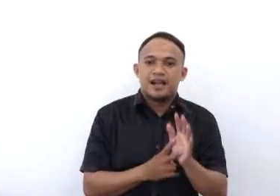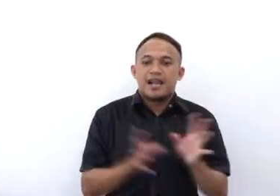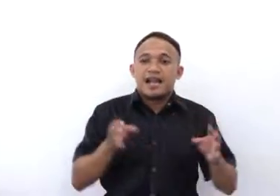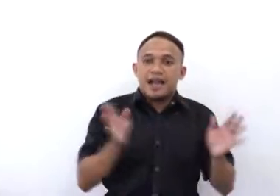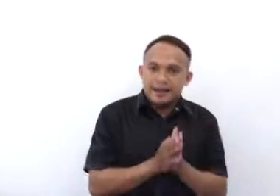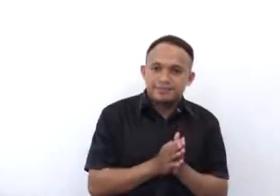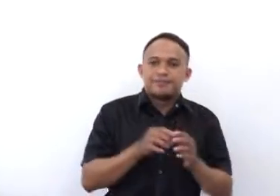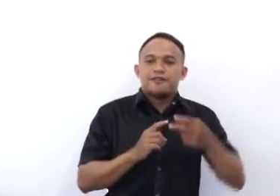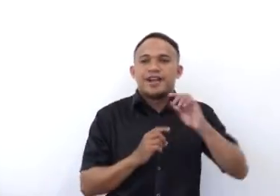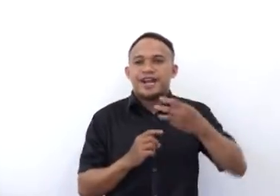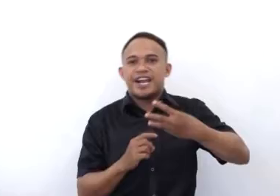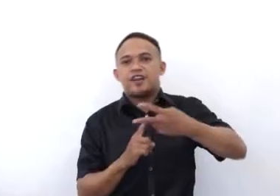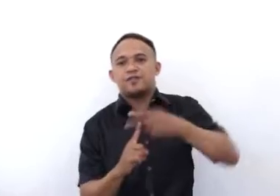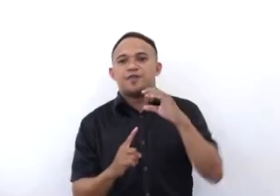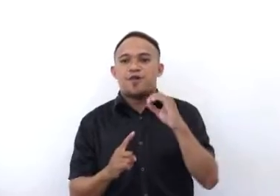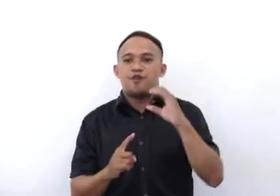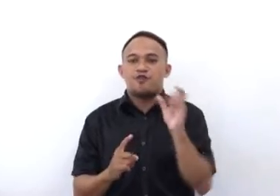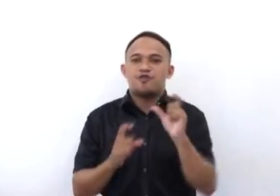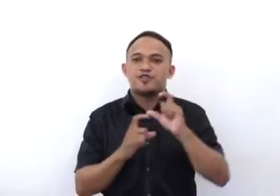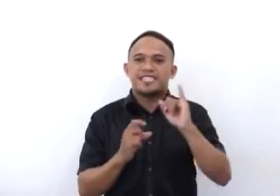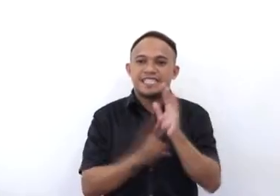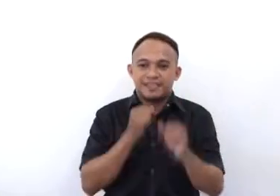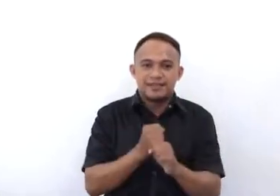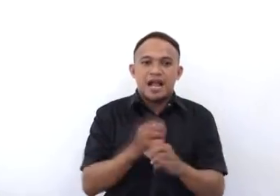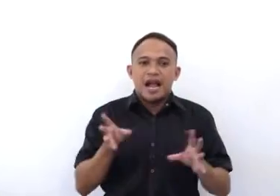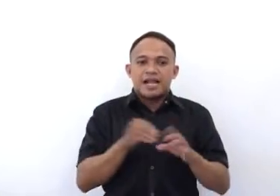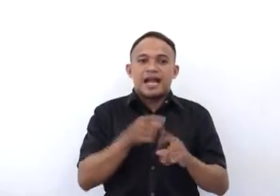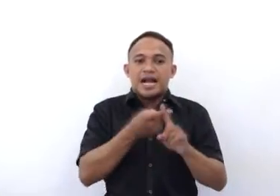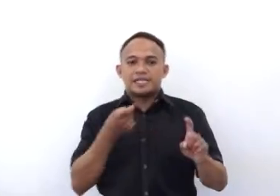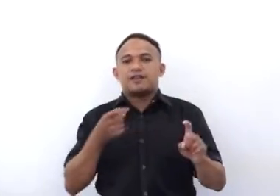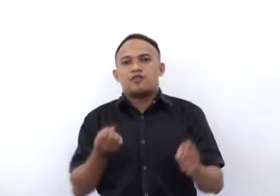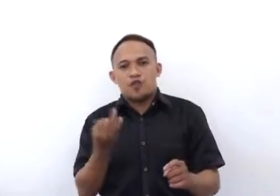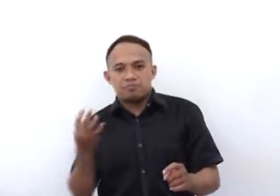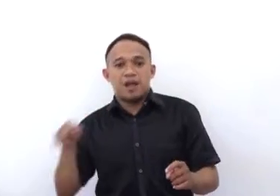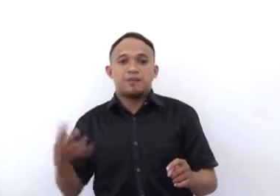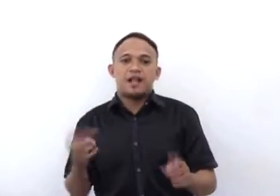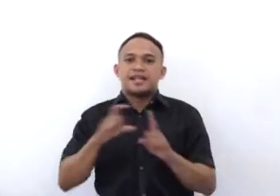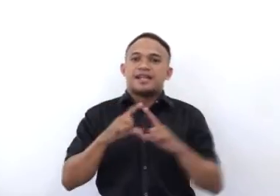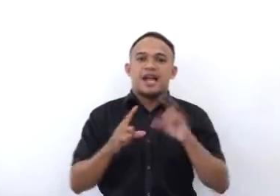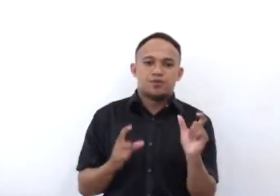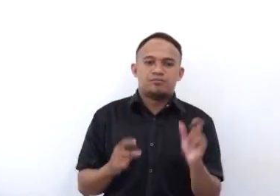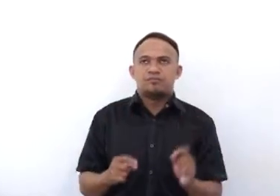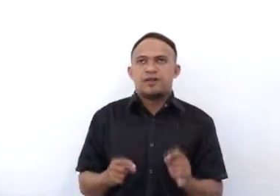Rp38,55 miliar rupiah untuk penanganan COVID-19.